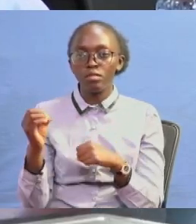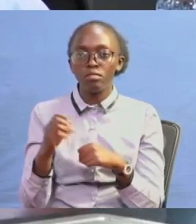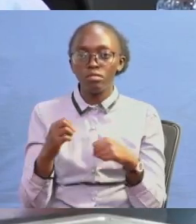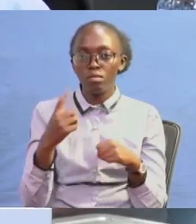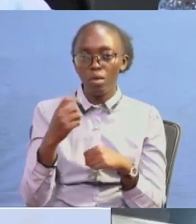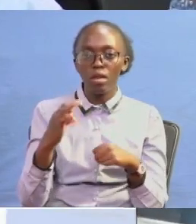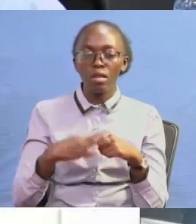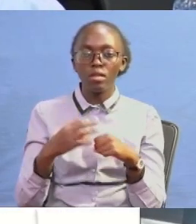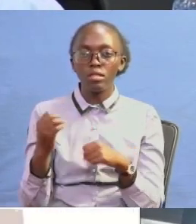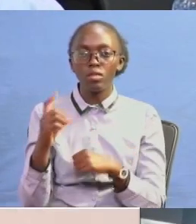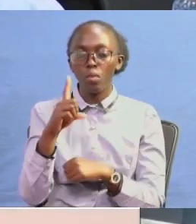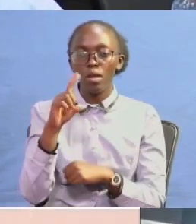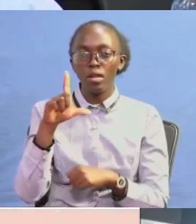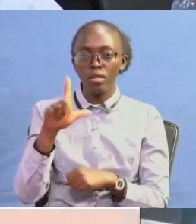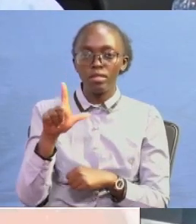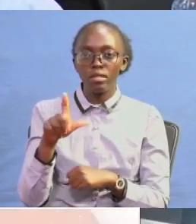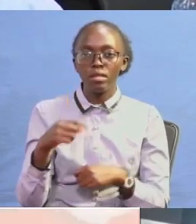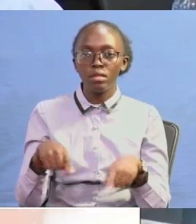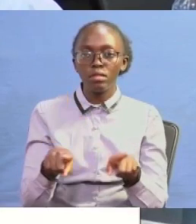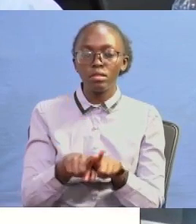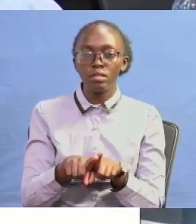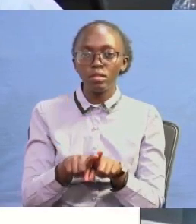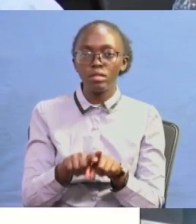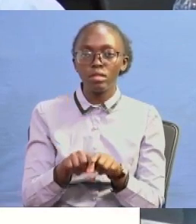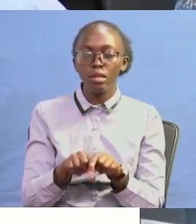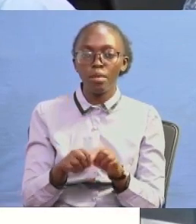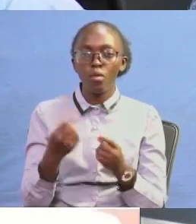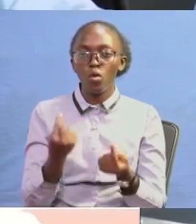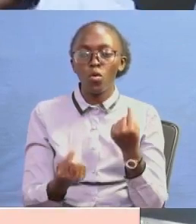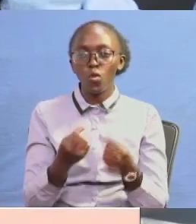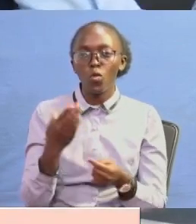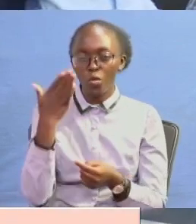180 na senti 38 kwa lita. Mafuta taa vile vile yatauzwa kwa shilingi